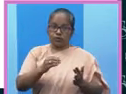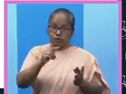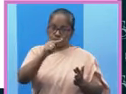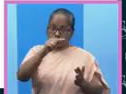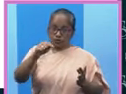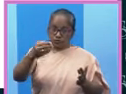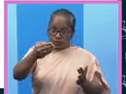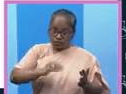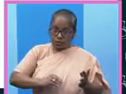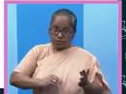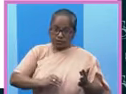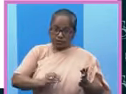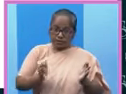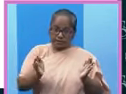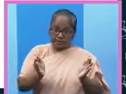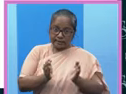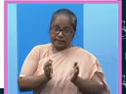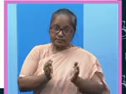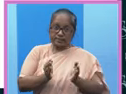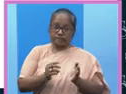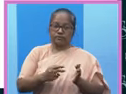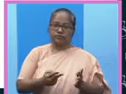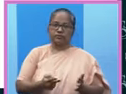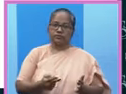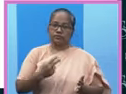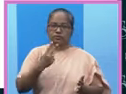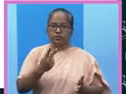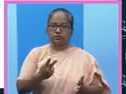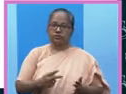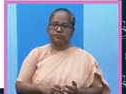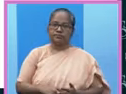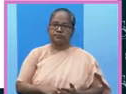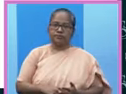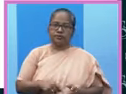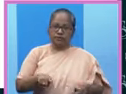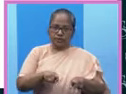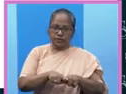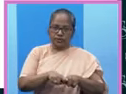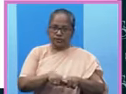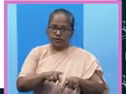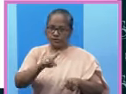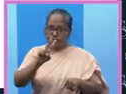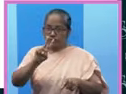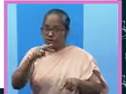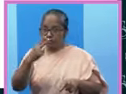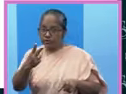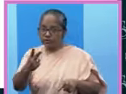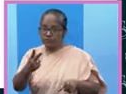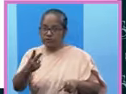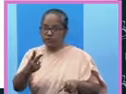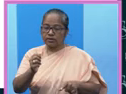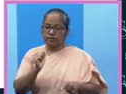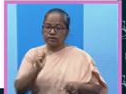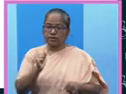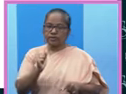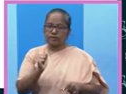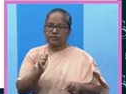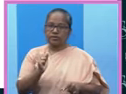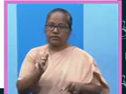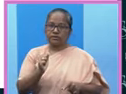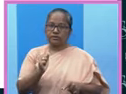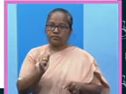கொஞ்சம் சிறியதாக இருக்குது, அதனால் இதுக்கு பேர் சிறிய வட்ட துண்டு. புரிஞ்சுதா? ரைட். இதே போல் இந்த வட்டத்தையும் நான் பிரிக்க போகிறேன். எப்படி